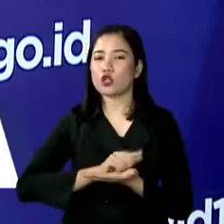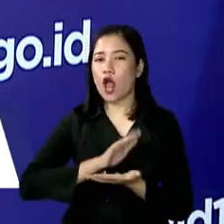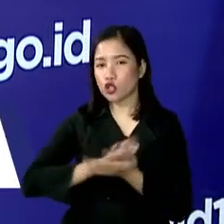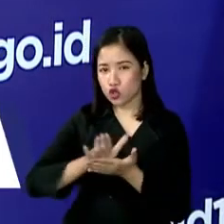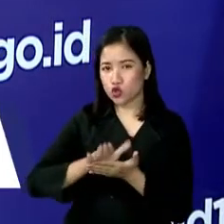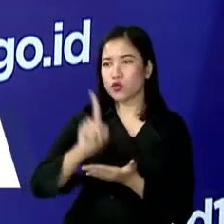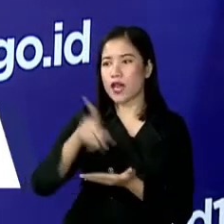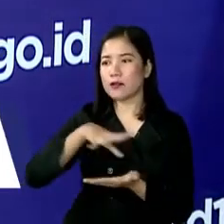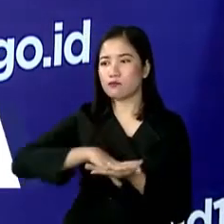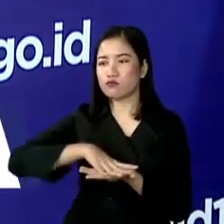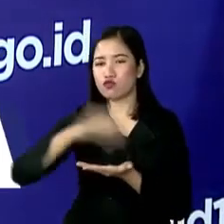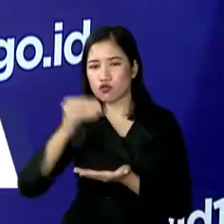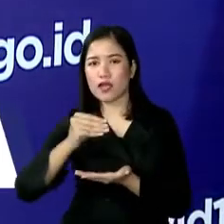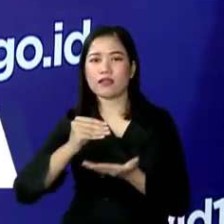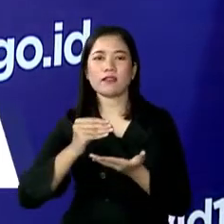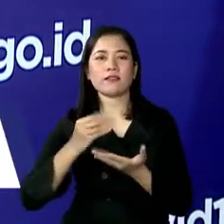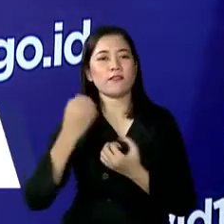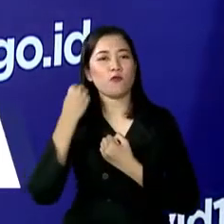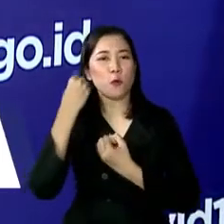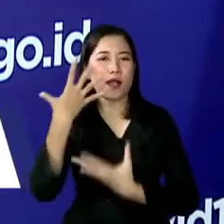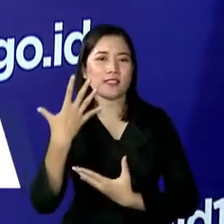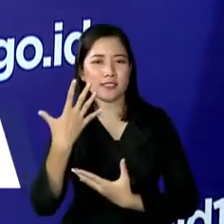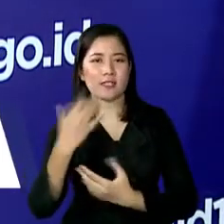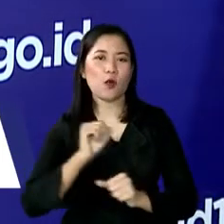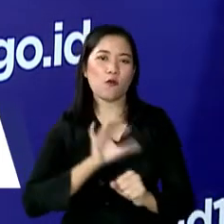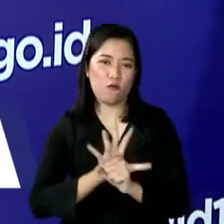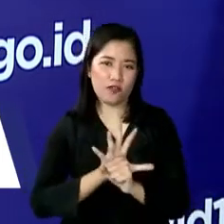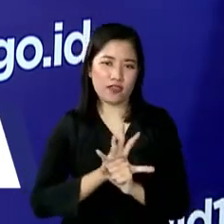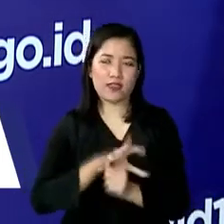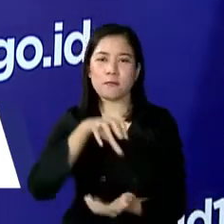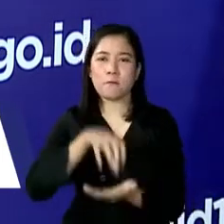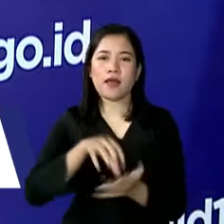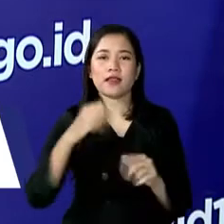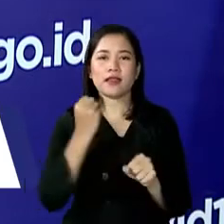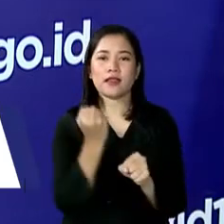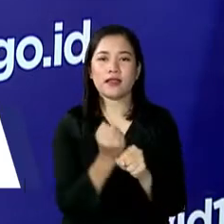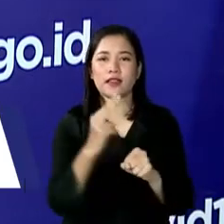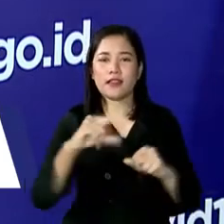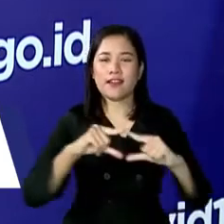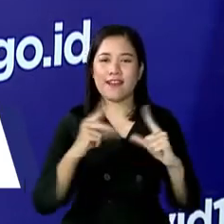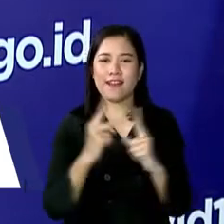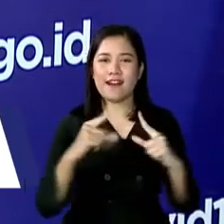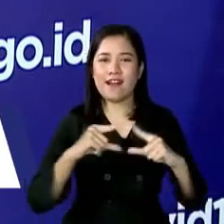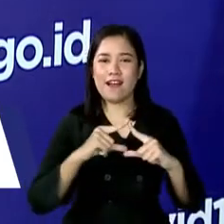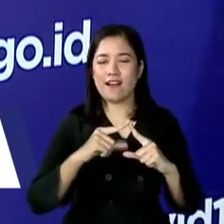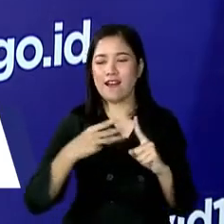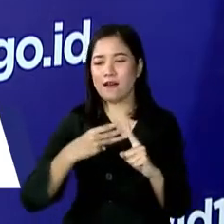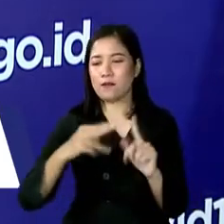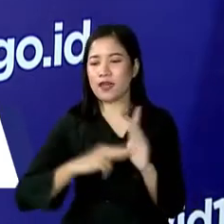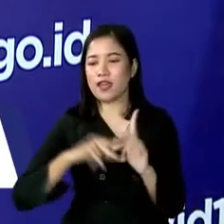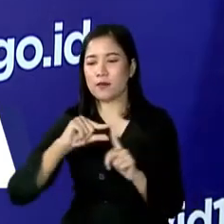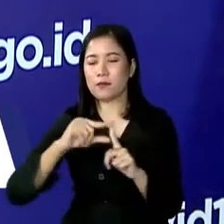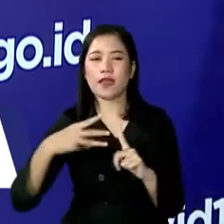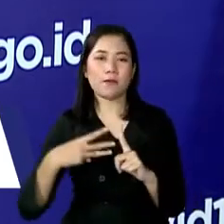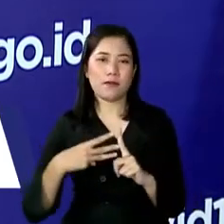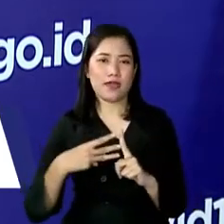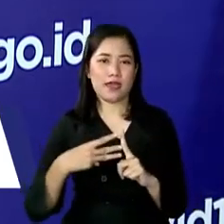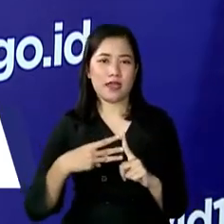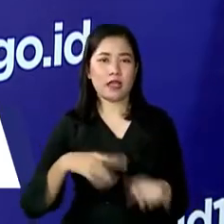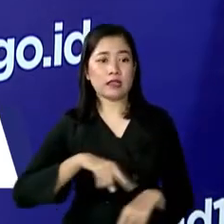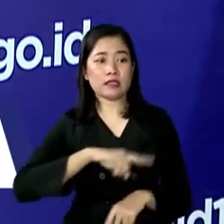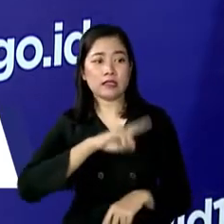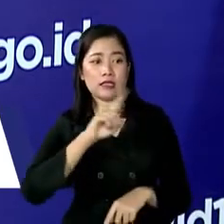dari mediacenter satuan tugas penanganan kofit 19 Graha BNPB Jakarta pemirsa hingga pandemi